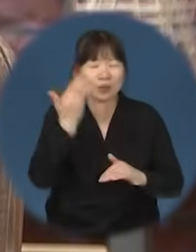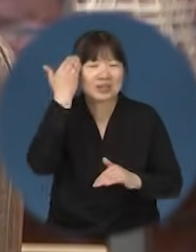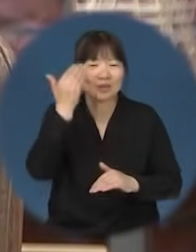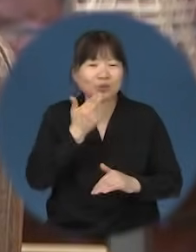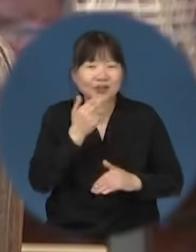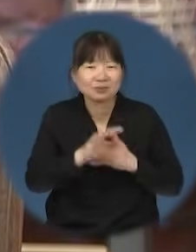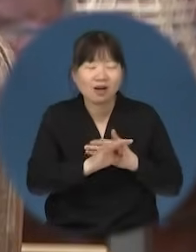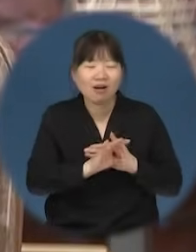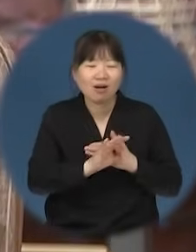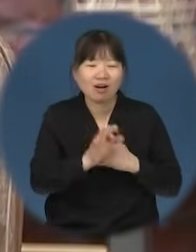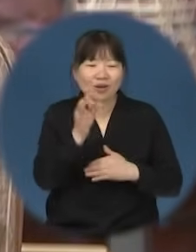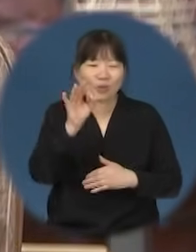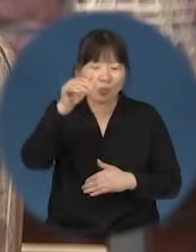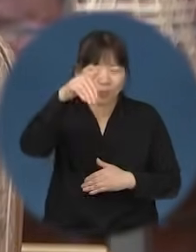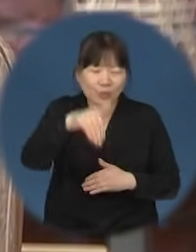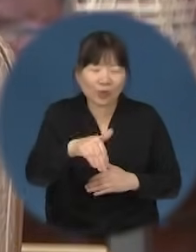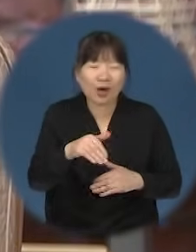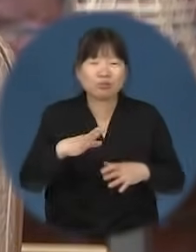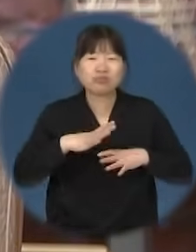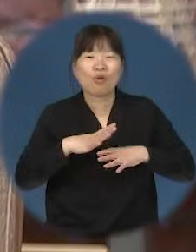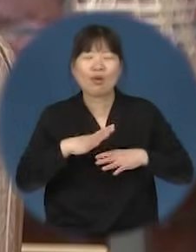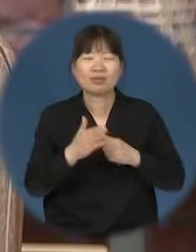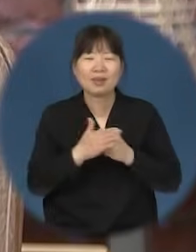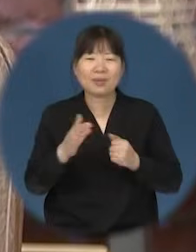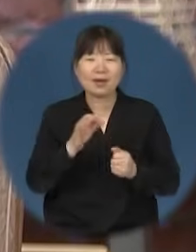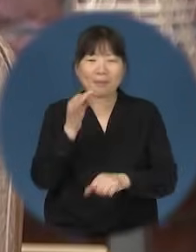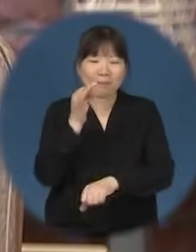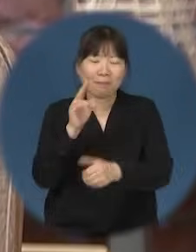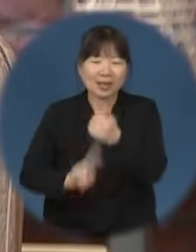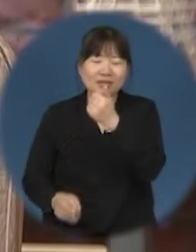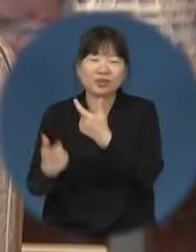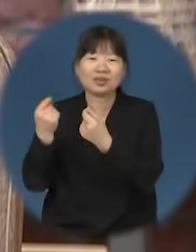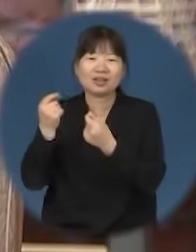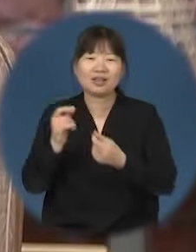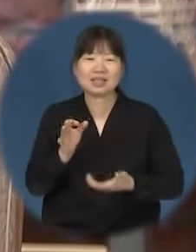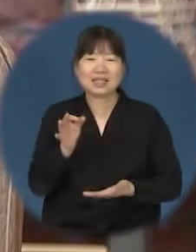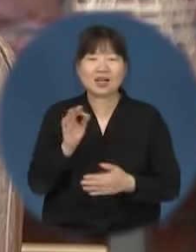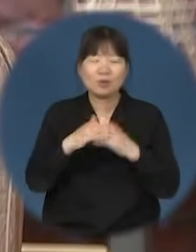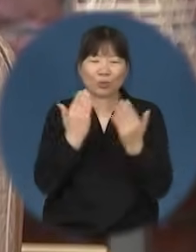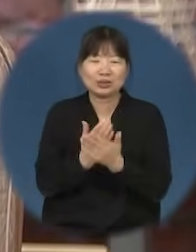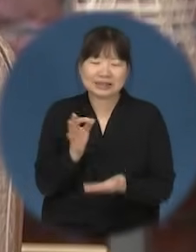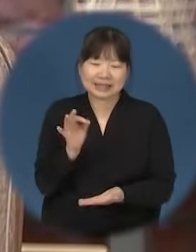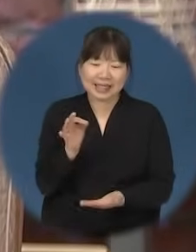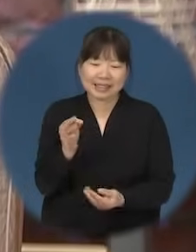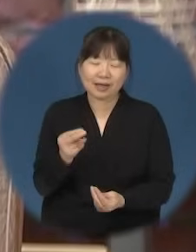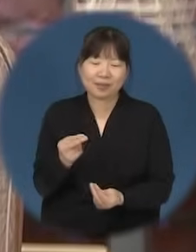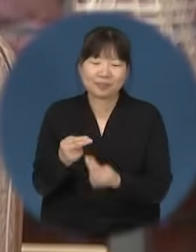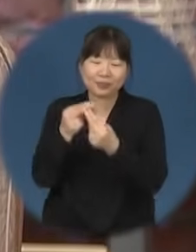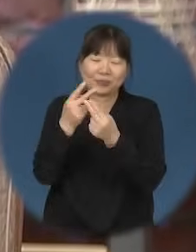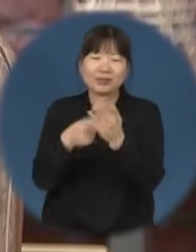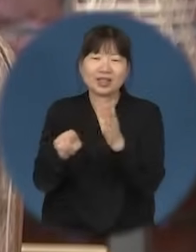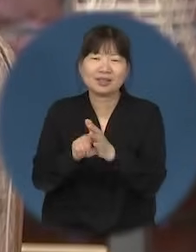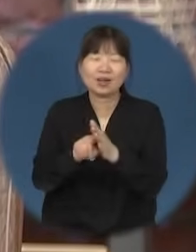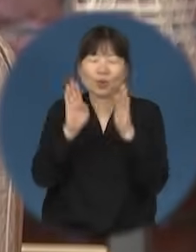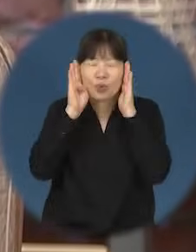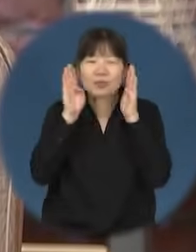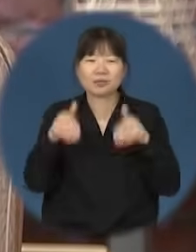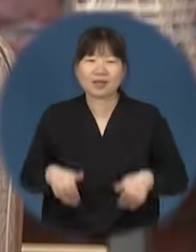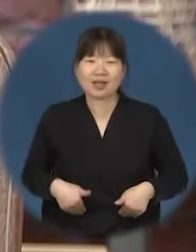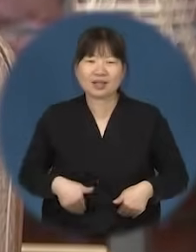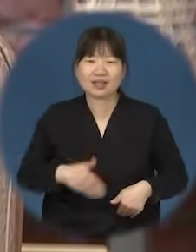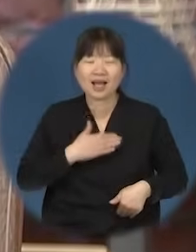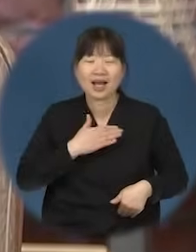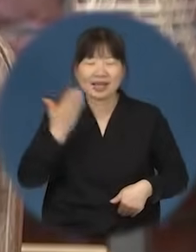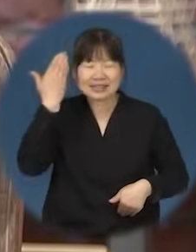떨어지면 무서워서 팔게 되는 예. 것처럼 모든 자산은 공부를 해야 되는 거죠. 맞아요. 그래서 알고 하면